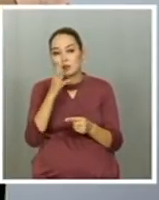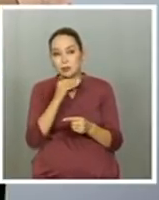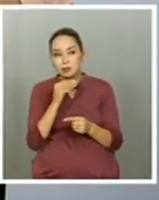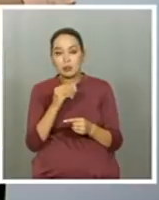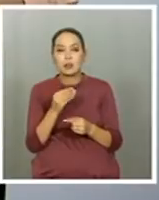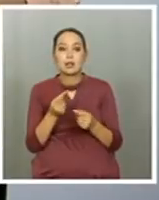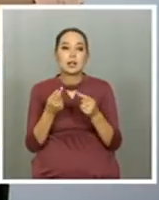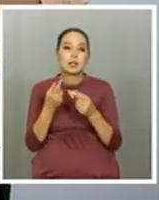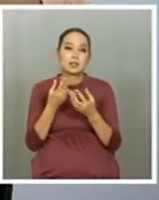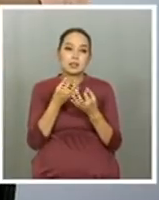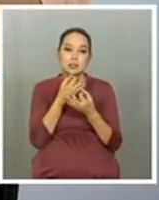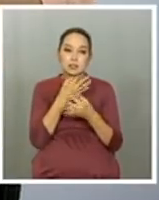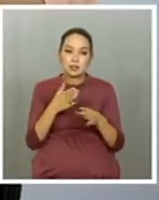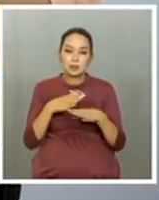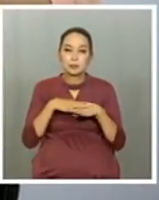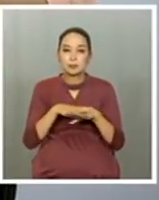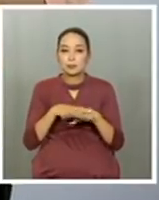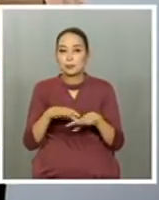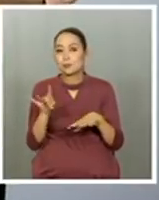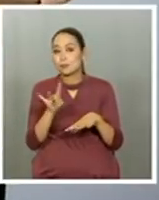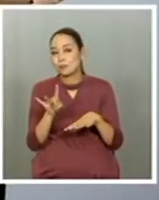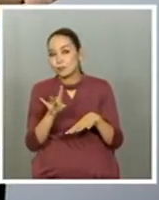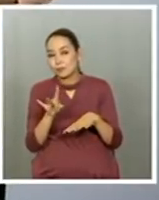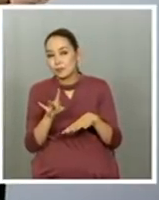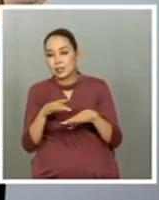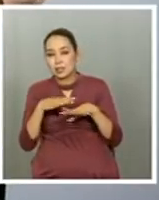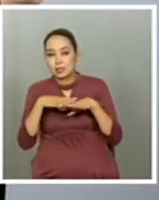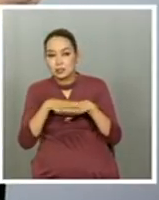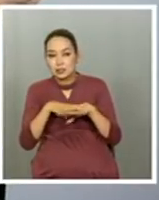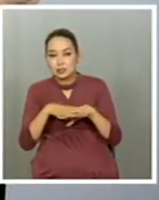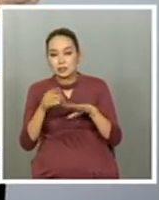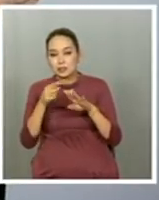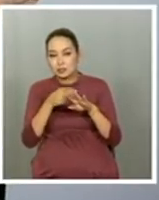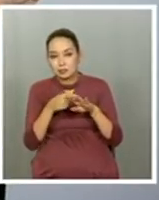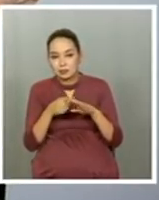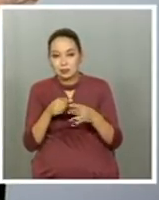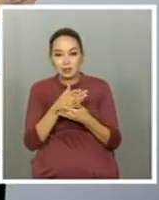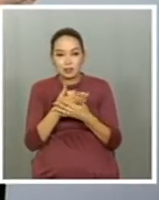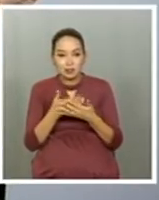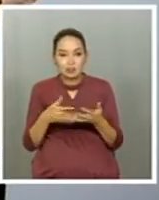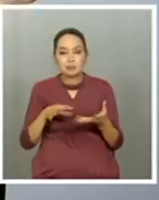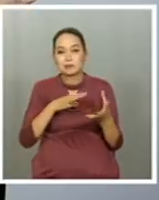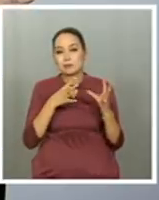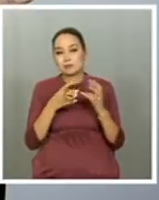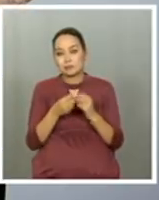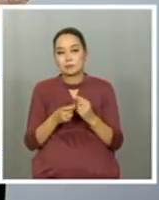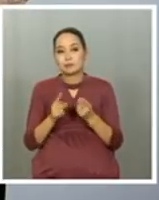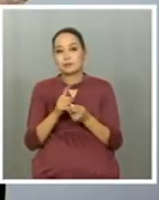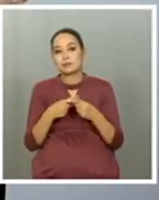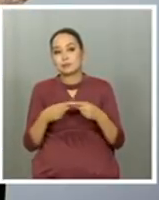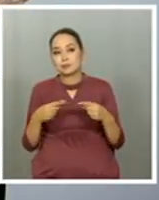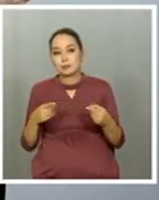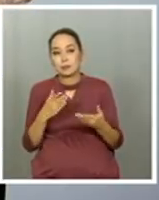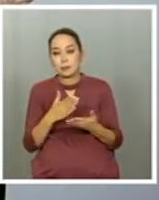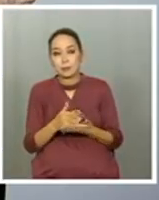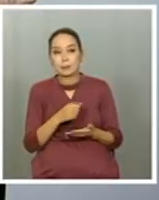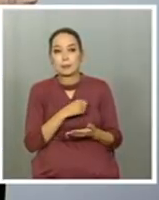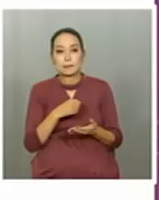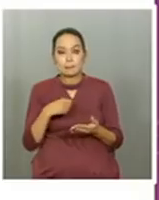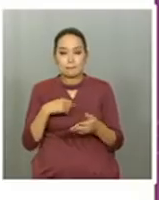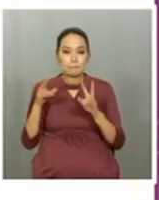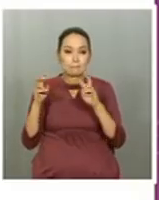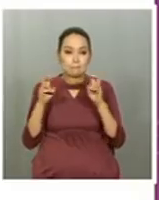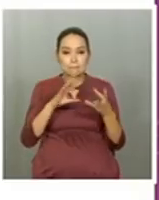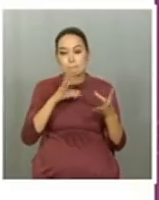жасушалар мөлшері, сызықтық өлшемі жағынан әртүрлі болып келеді. Осындай мөлшері арқылы олар ерекшелене